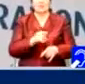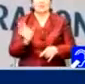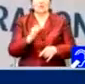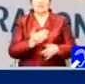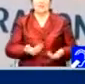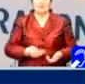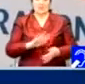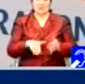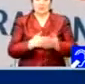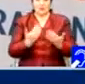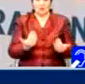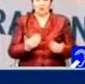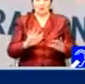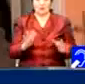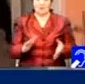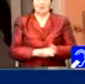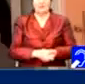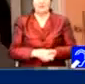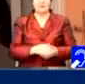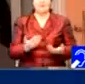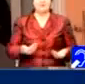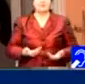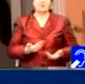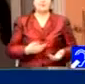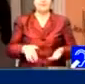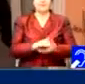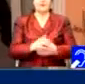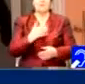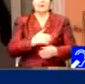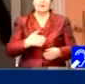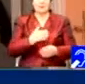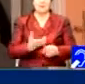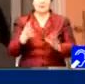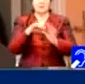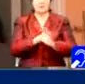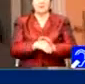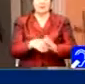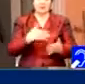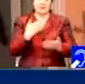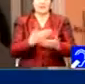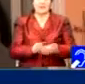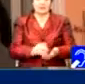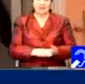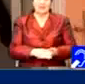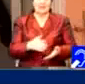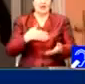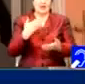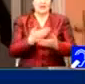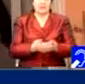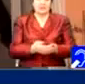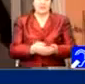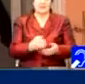în momentul de față. Pe lângă dezinstituționalizare, trai în comunitate, este important ca să implicăm în activități, pentru că aceste activități, pe de-o parte,